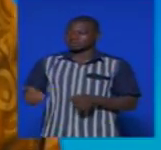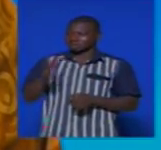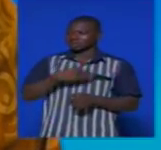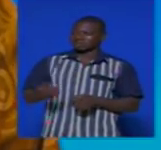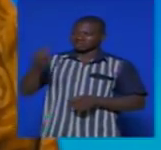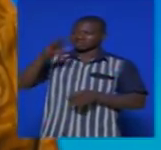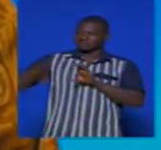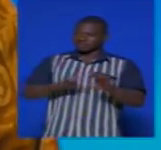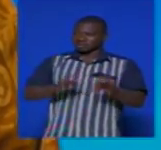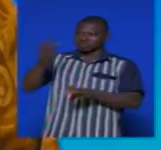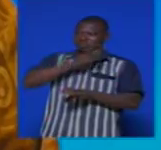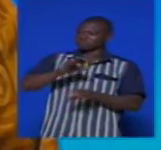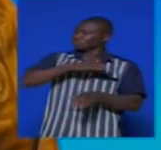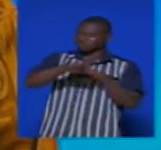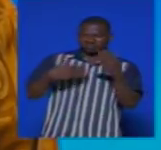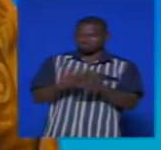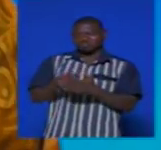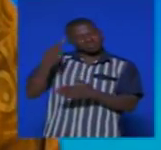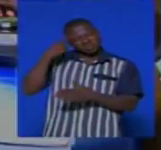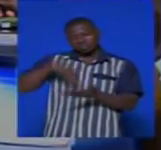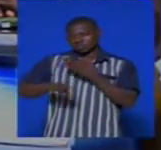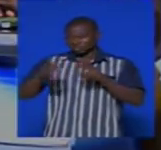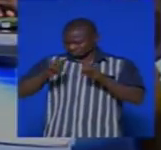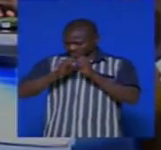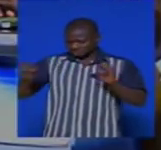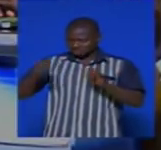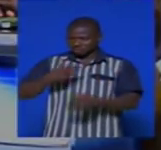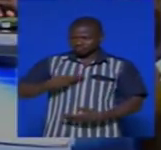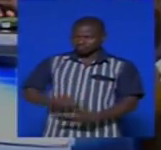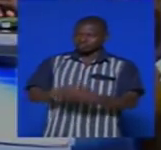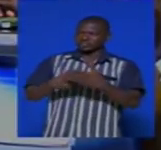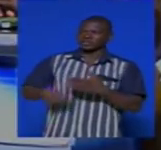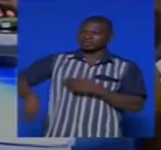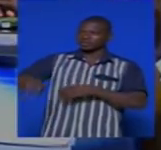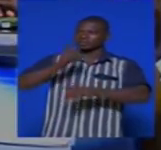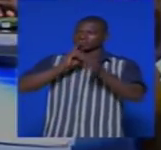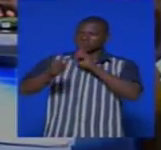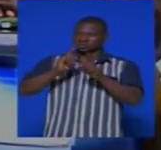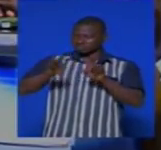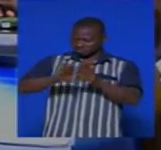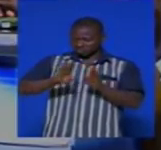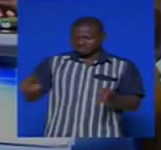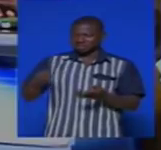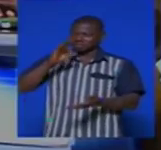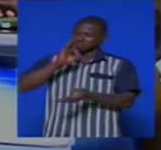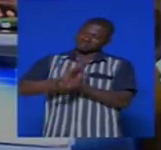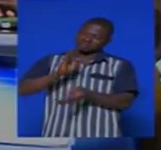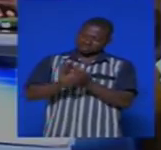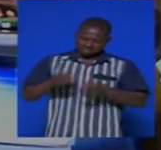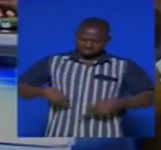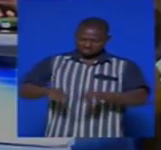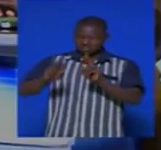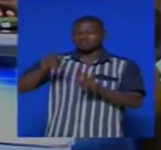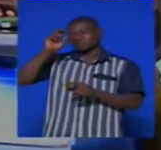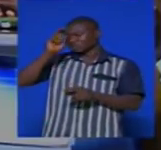les couches sociales donc de ces méthodes contraceptives. Alors, monsieur le directeur général, vous avez parlé du lancement de la feuille de route de l'Union africaine sur le